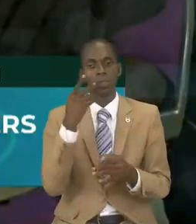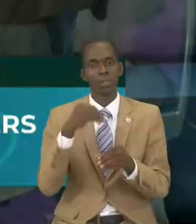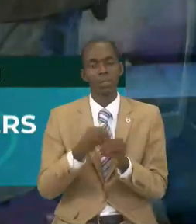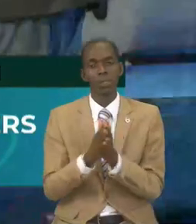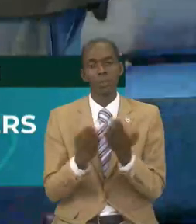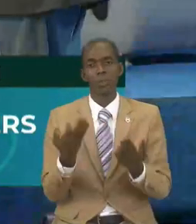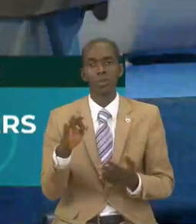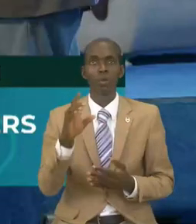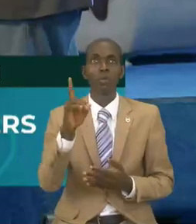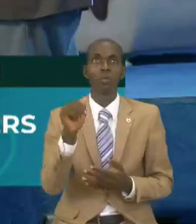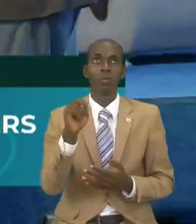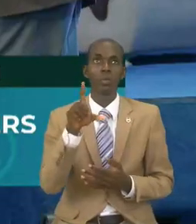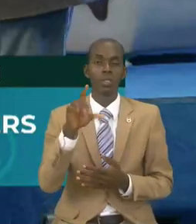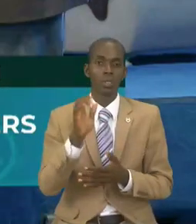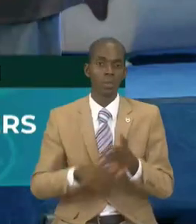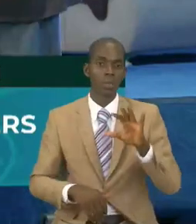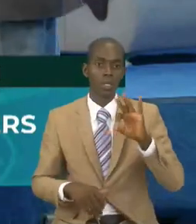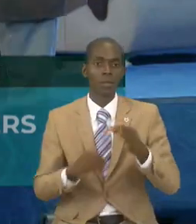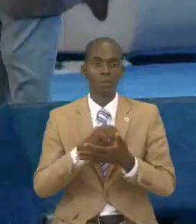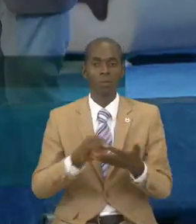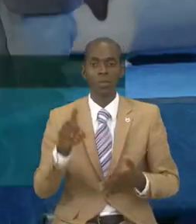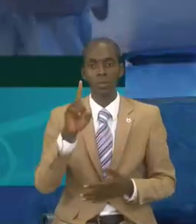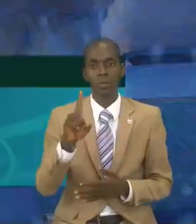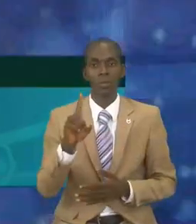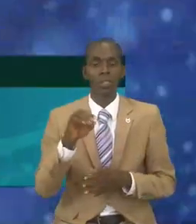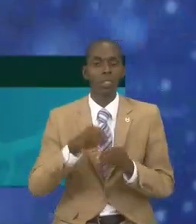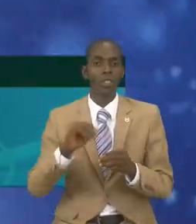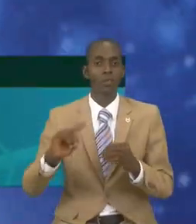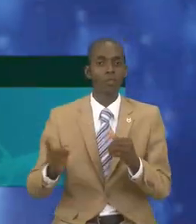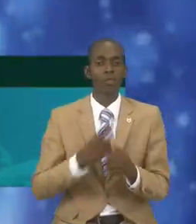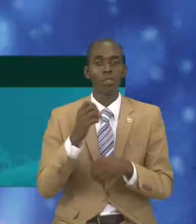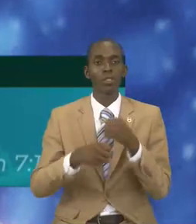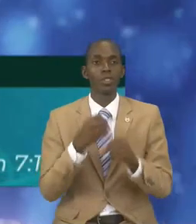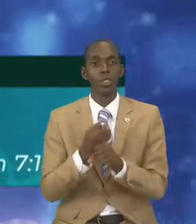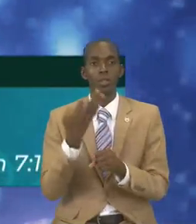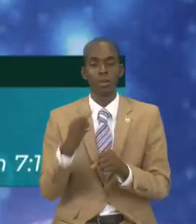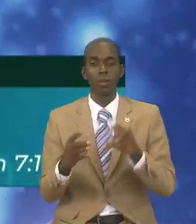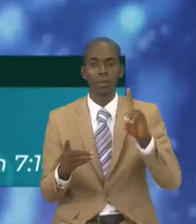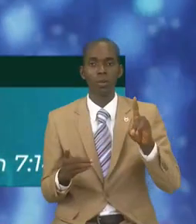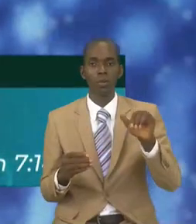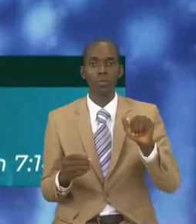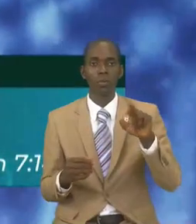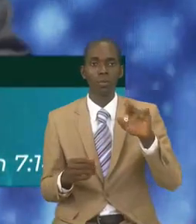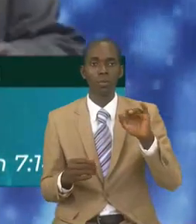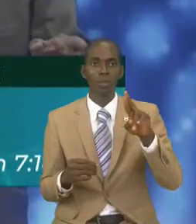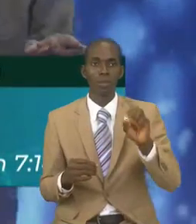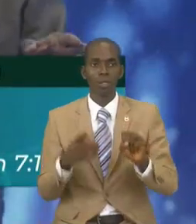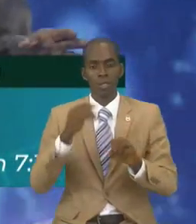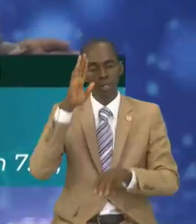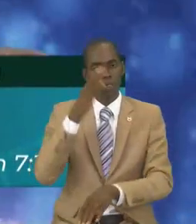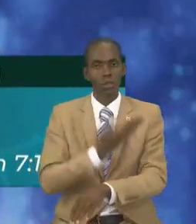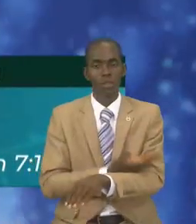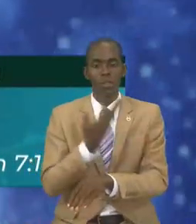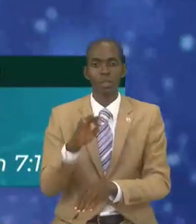au chapitre 9, lisons le verset 1er. La première année de Darius, fils d'Assurus, de la race